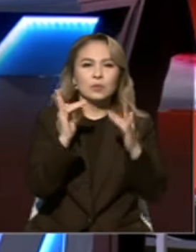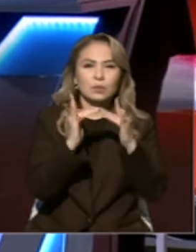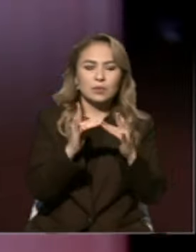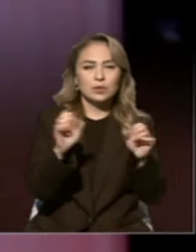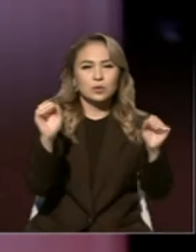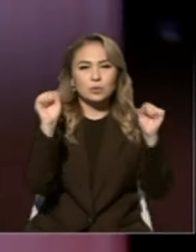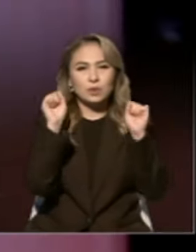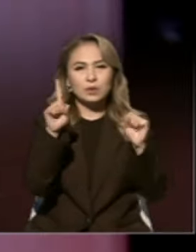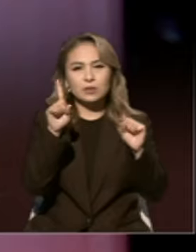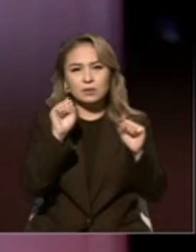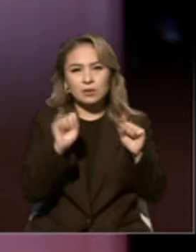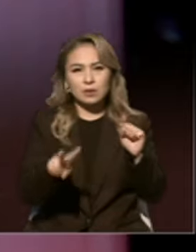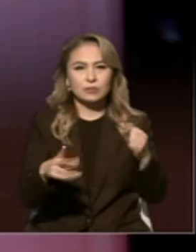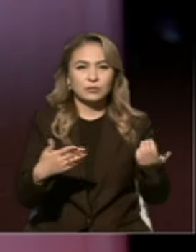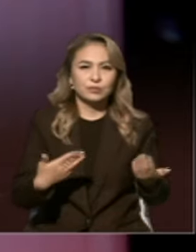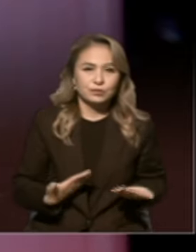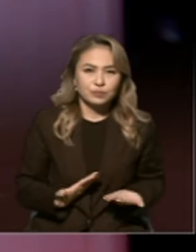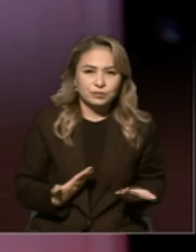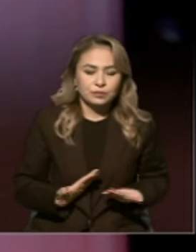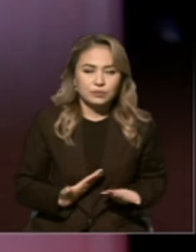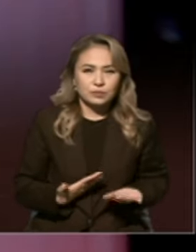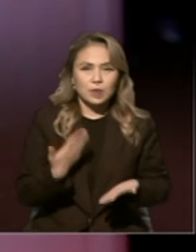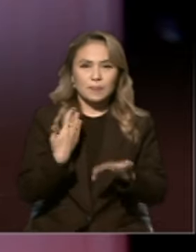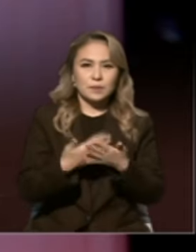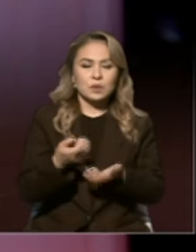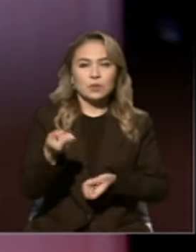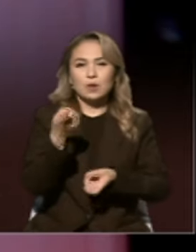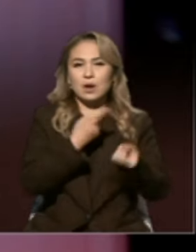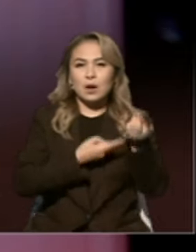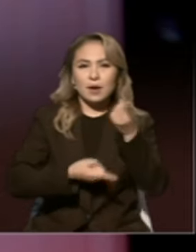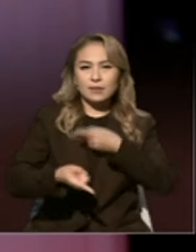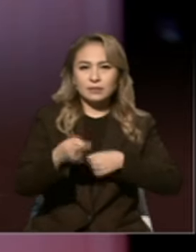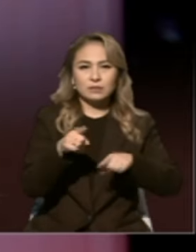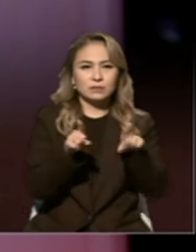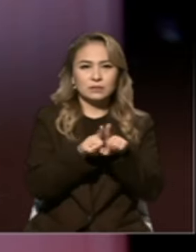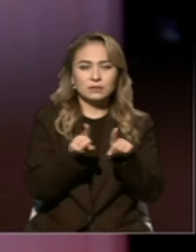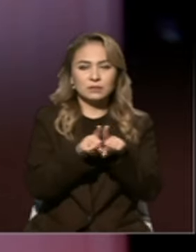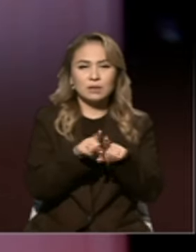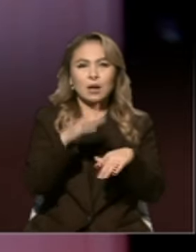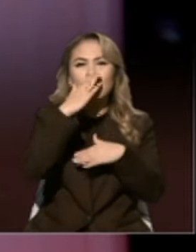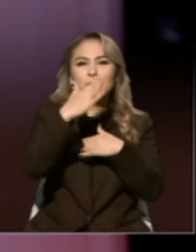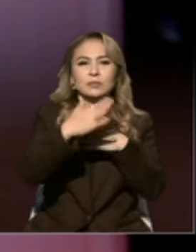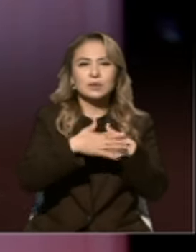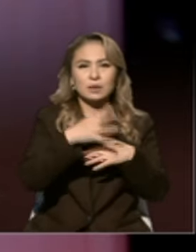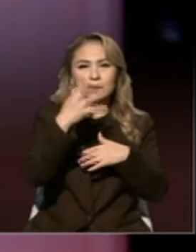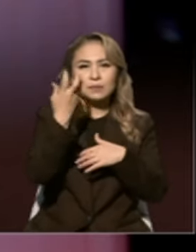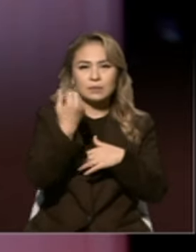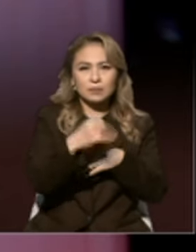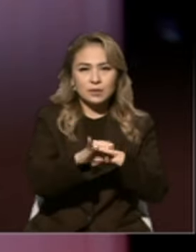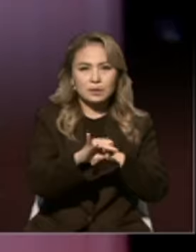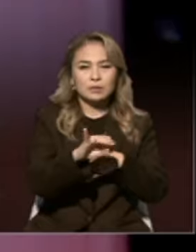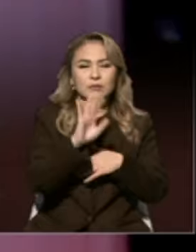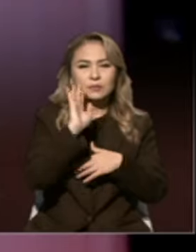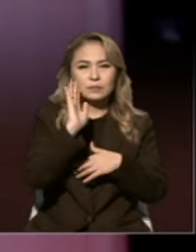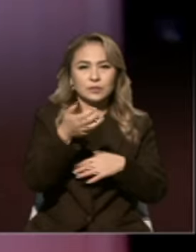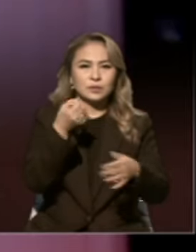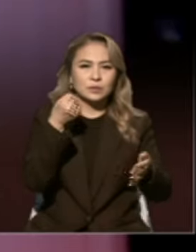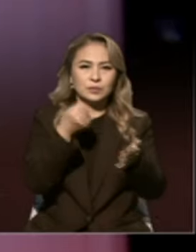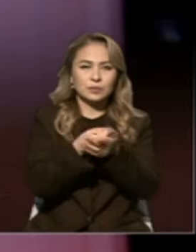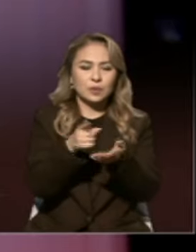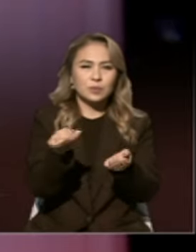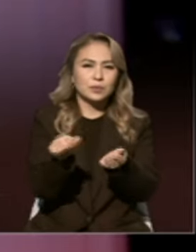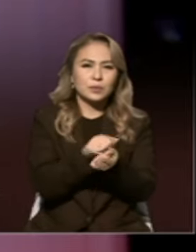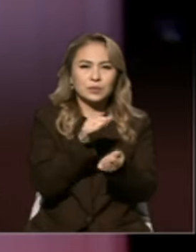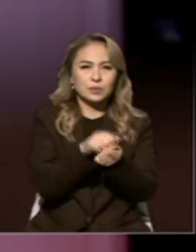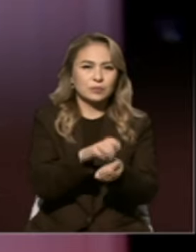спорт залдарда жатыр ғой. Бірақ олар қайтқанның өзінде де алдымыздағы мамыр айында кепкенге дейін